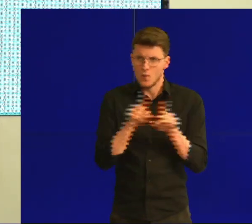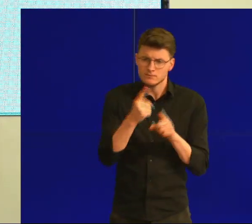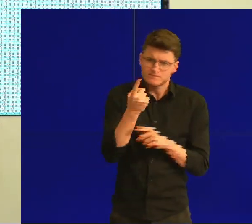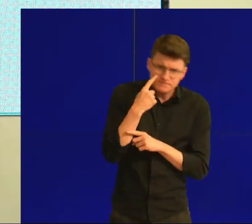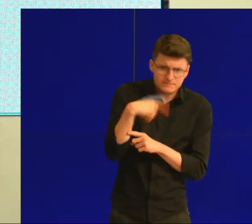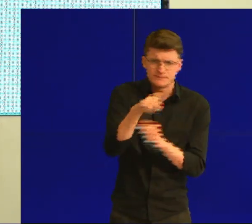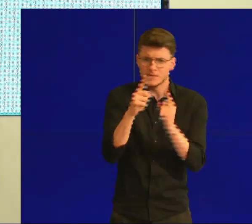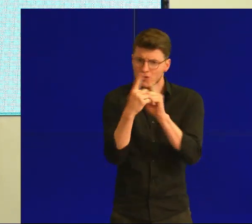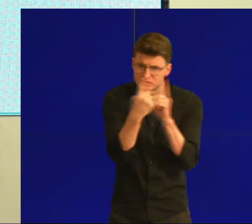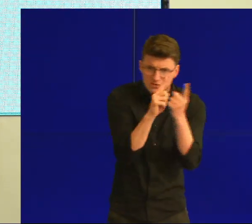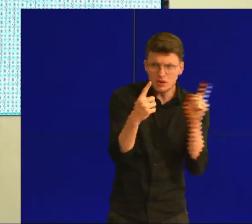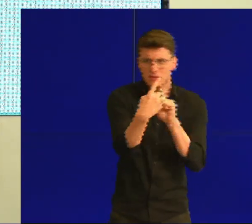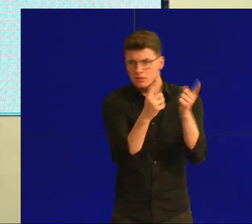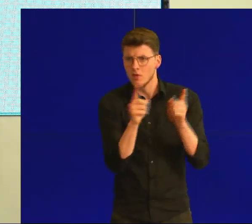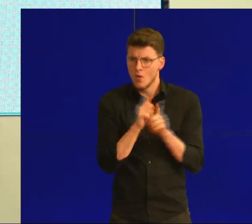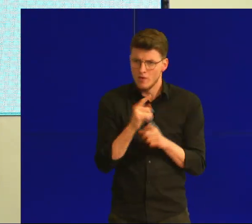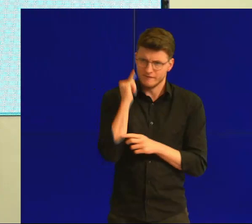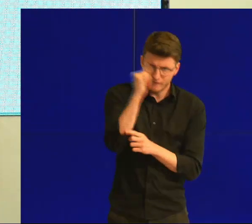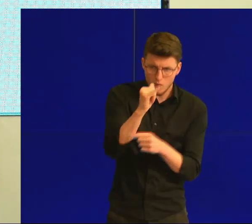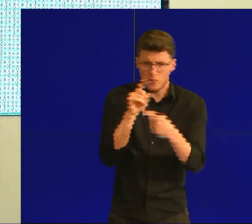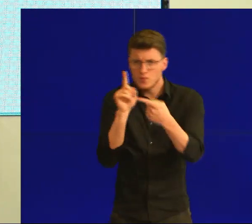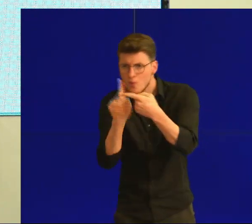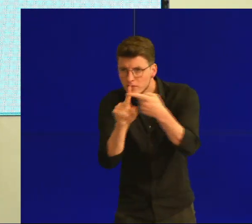domaines sont dit à l'instant